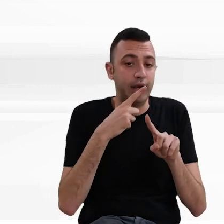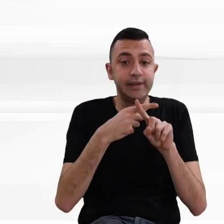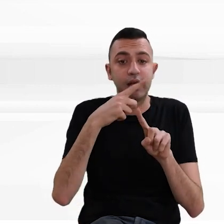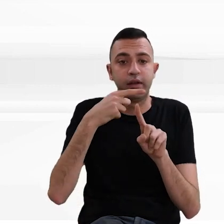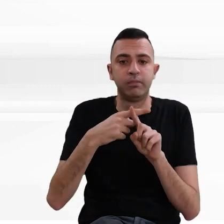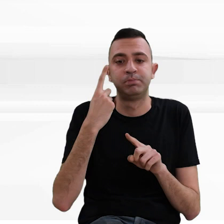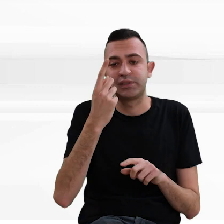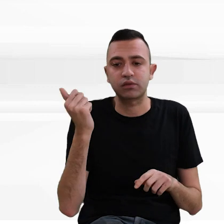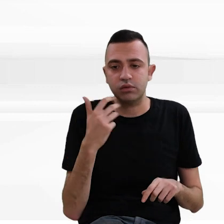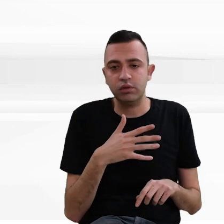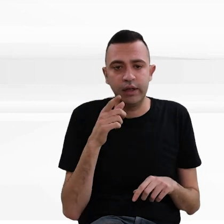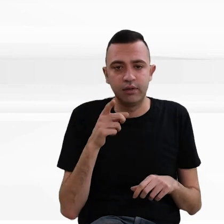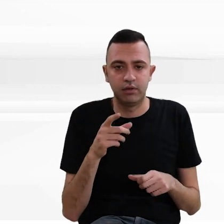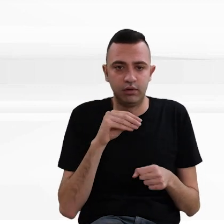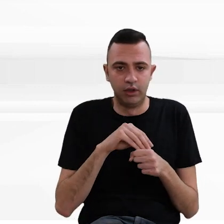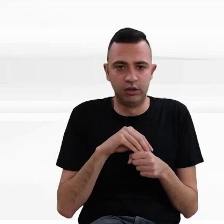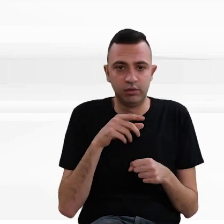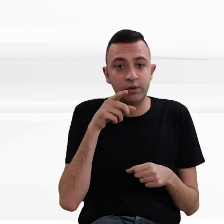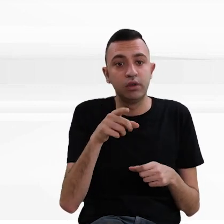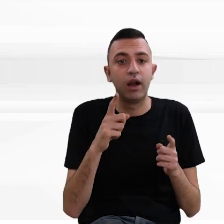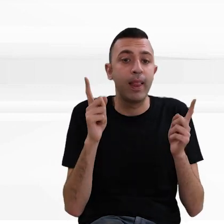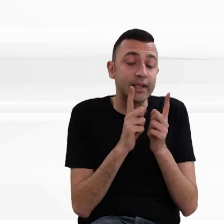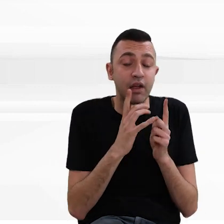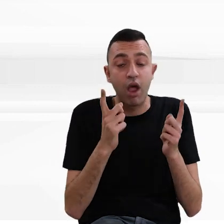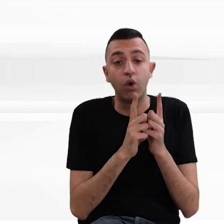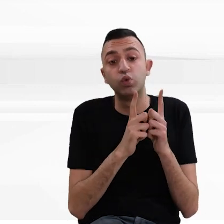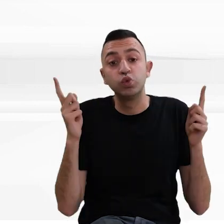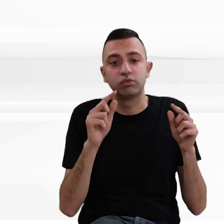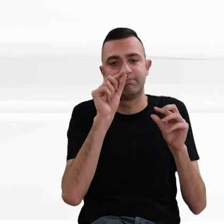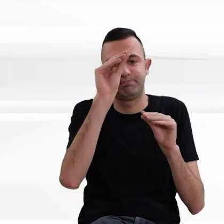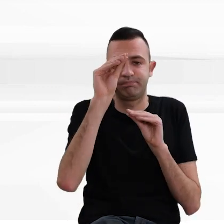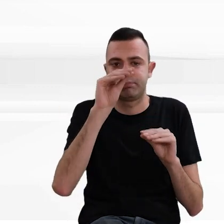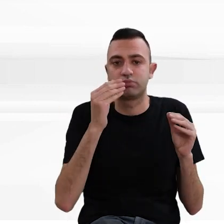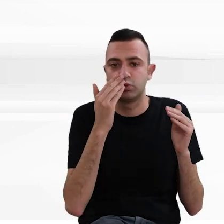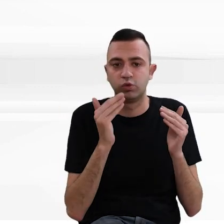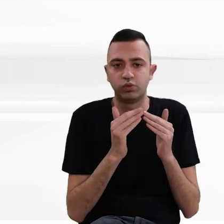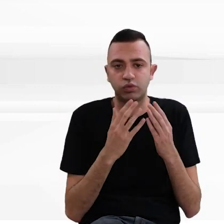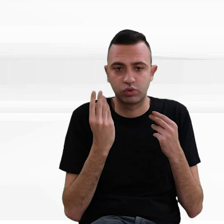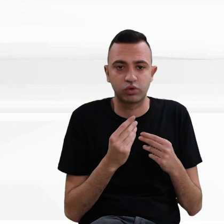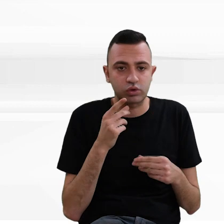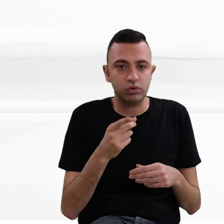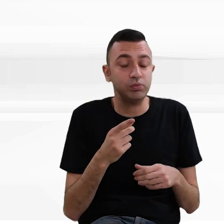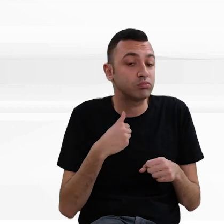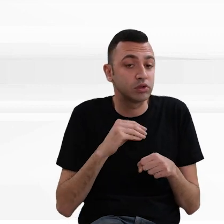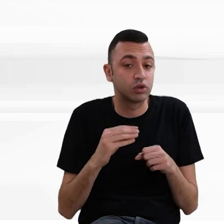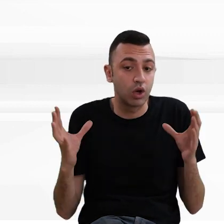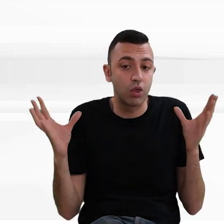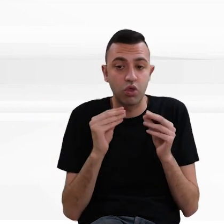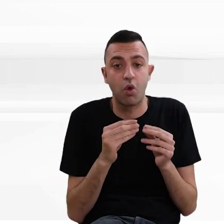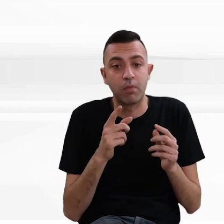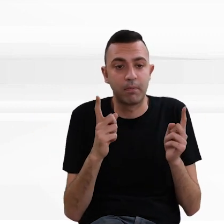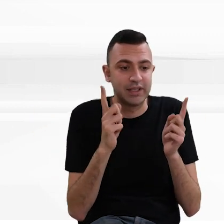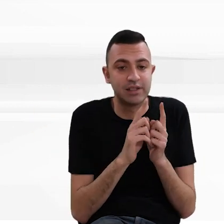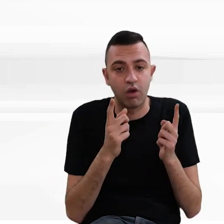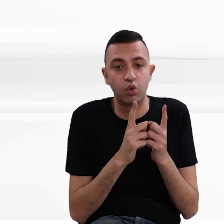artı bir kez Ben aslında Hem kısa hem uzun kenar üzere yerleştirmiş oluyorum ve bunların toplamı Kısa